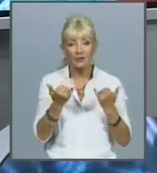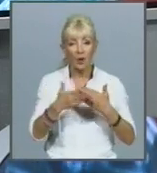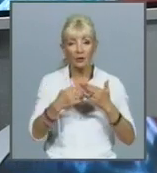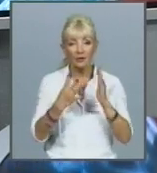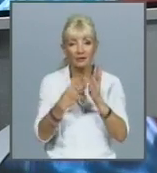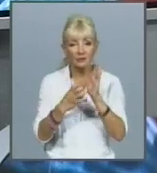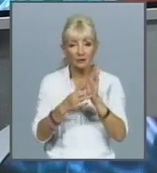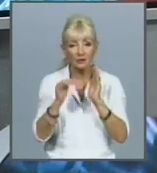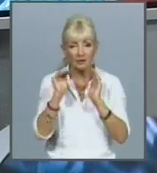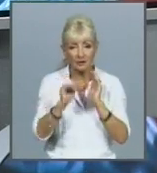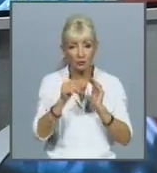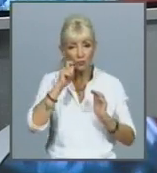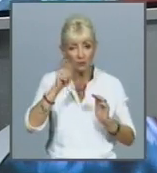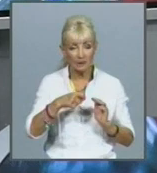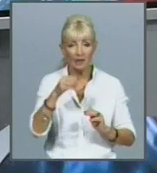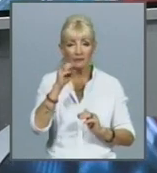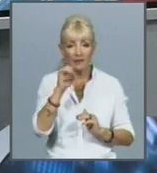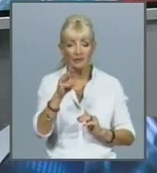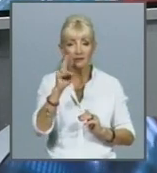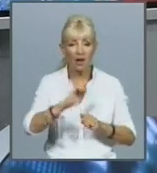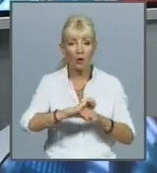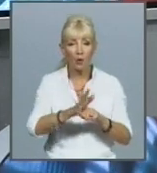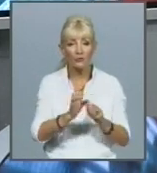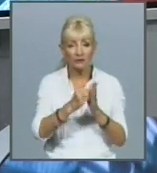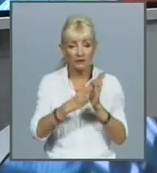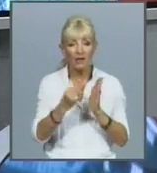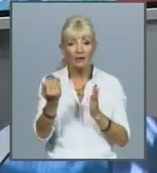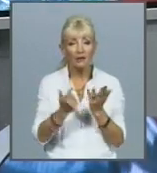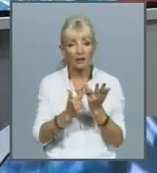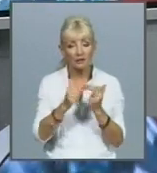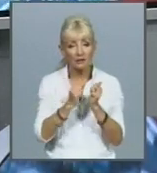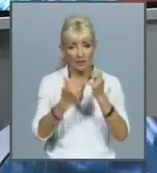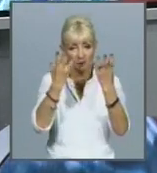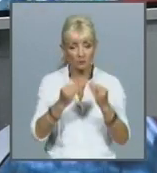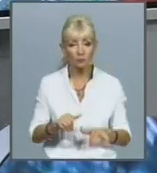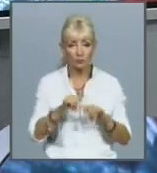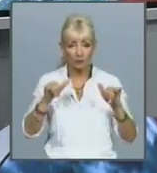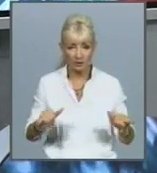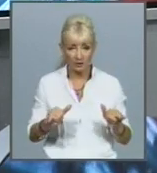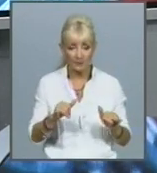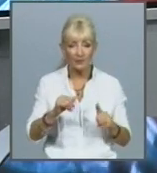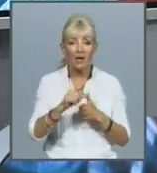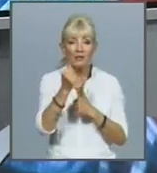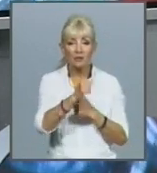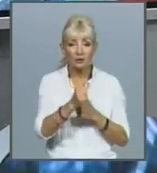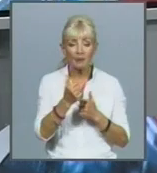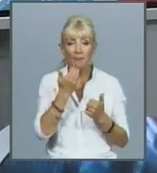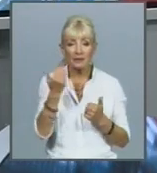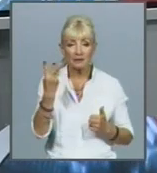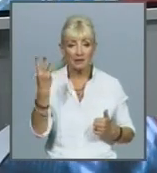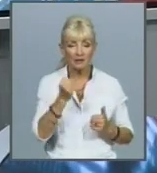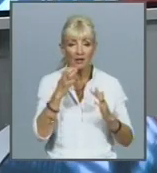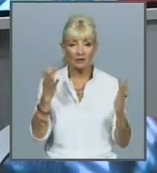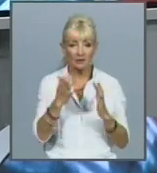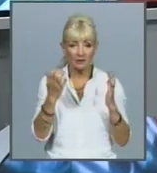900 тисяч українців вже зробили тест на COVID-19, і їх кількість з кожним днем збільшується. Зокрема, останні 3 тижні